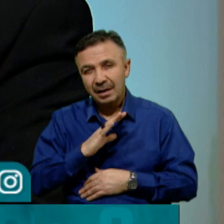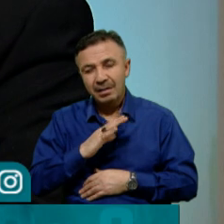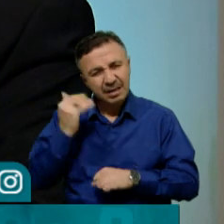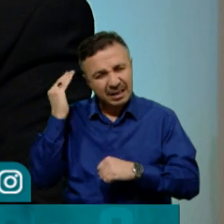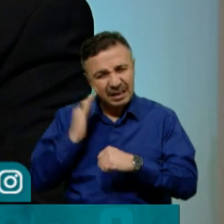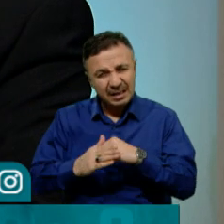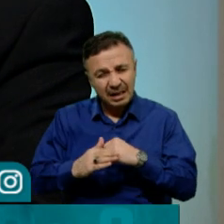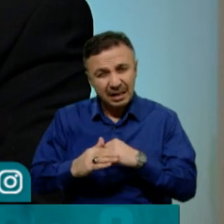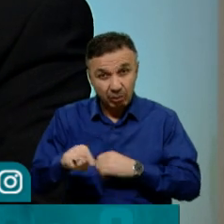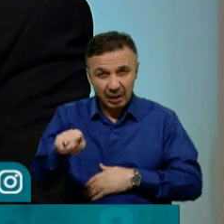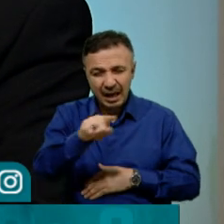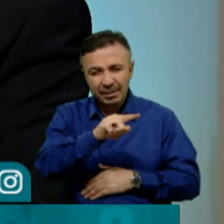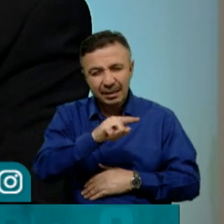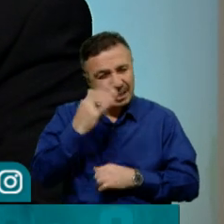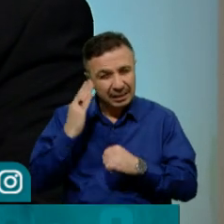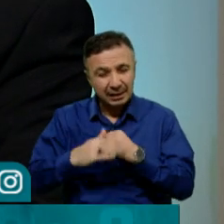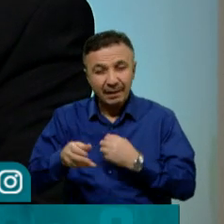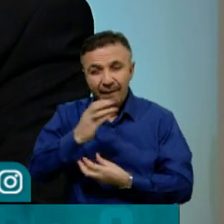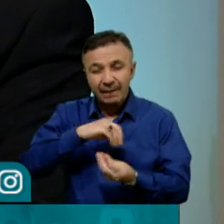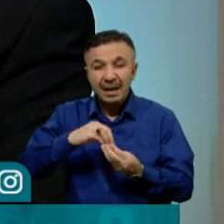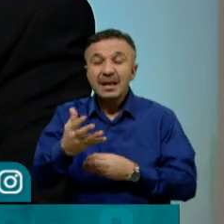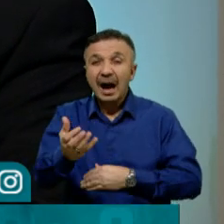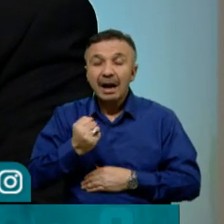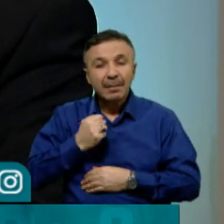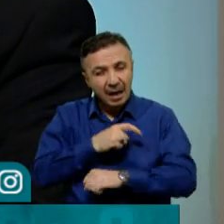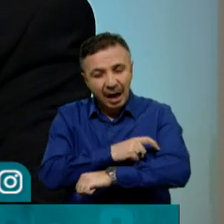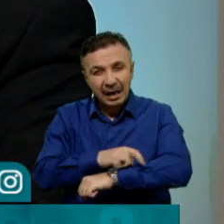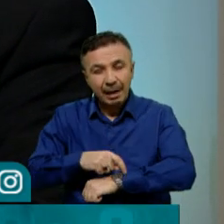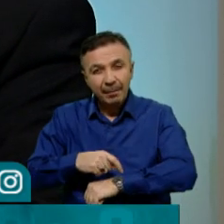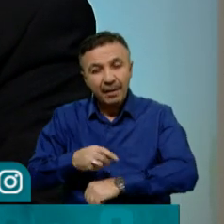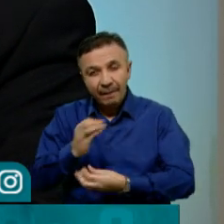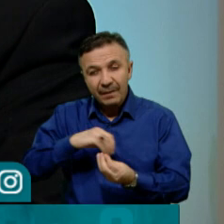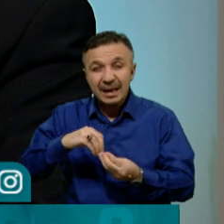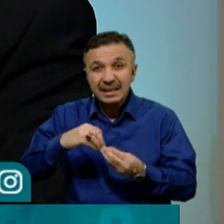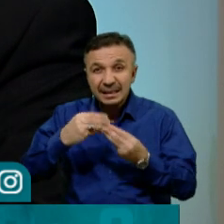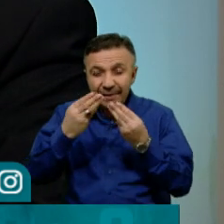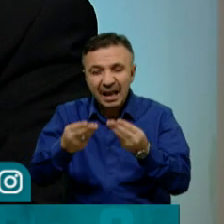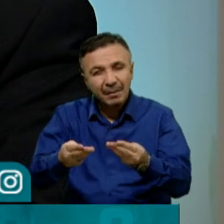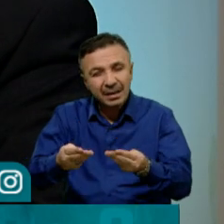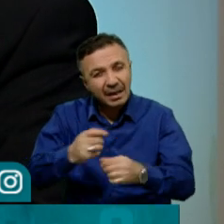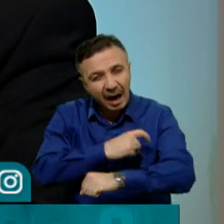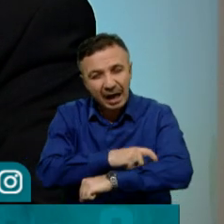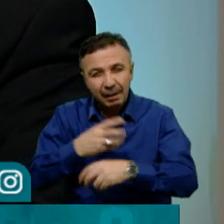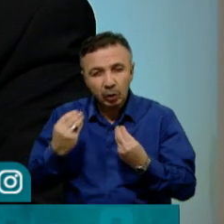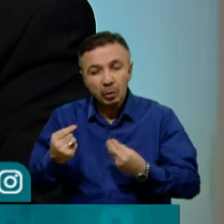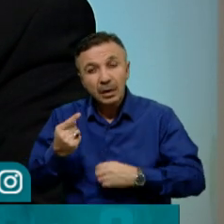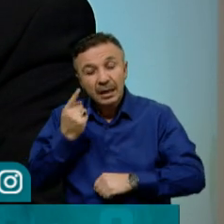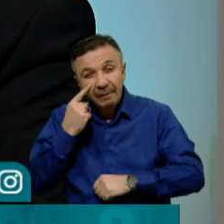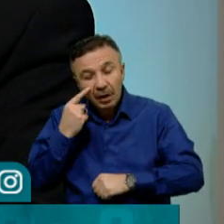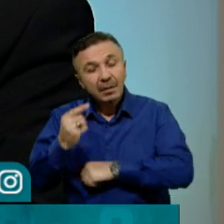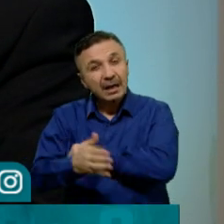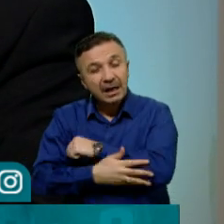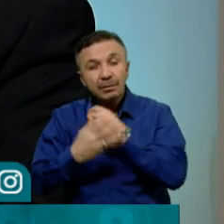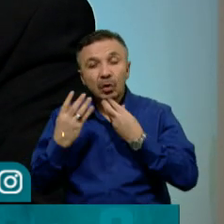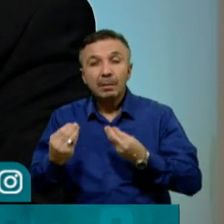ya ondan dolayı faiz almak haram olduğu gibi Faiz vermek haram olduğu gibi buna kefir olmak da haramdır